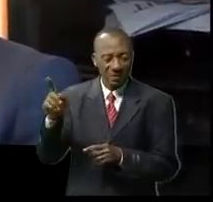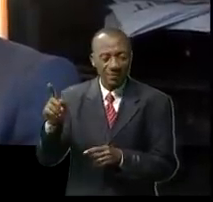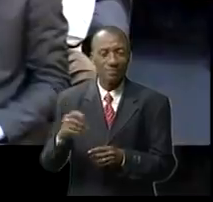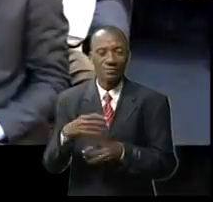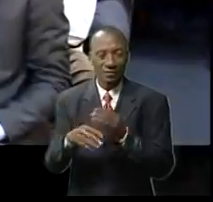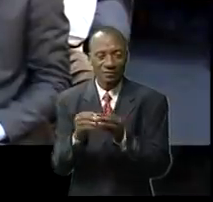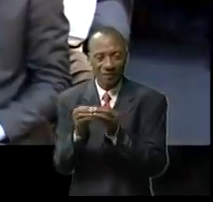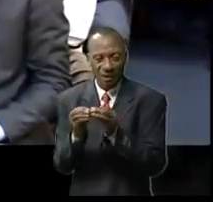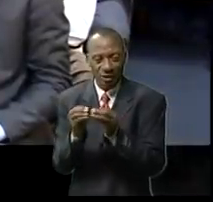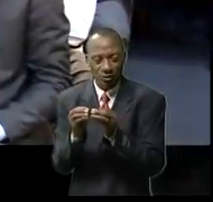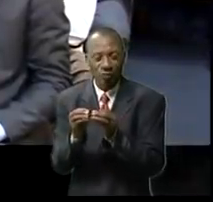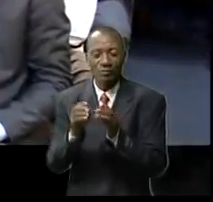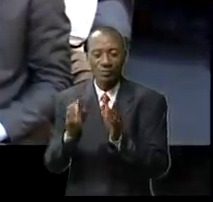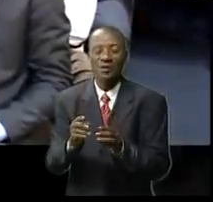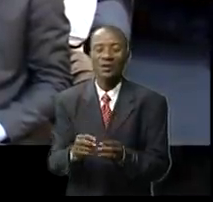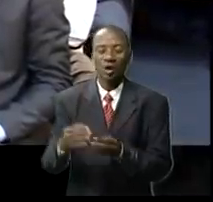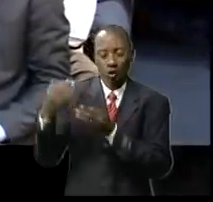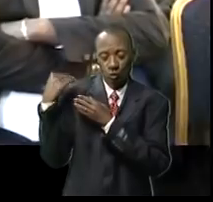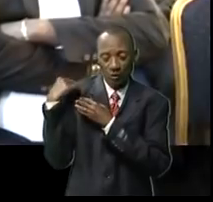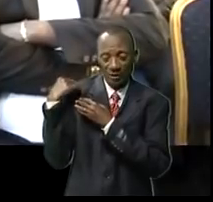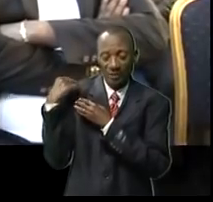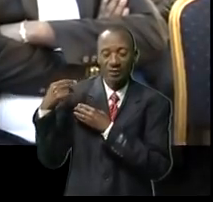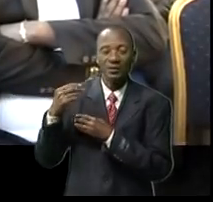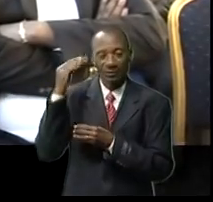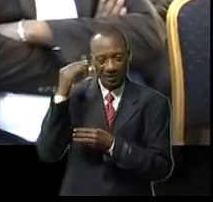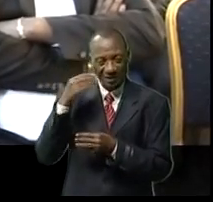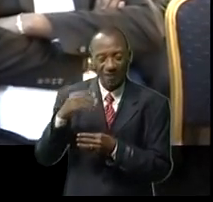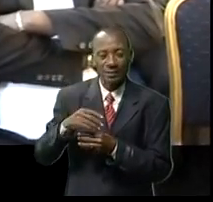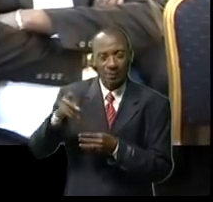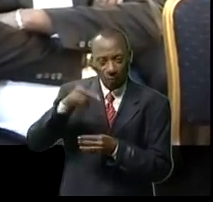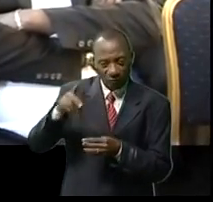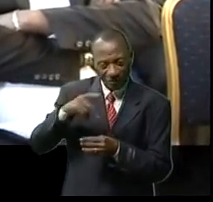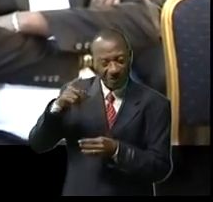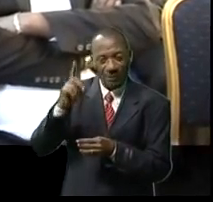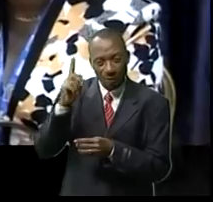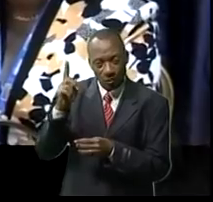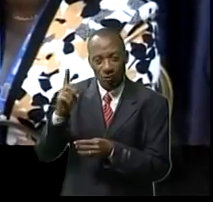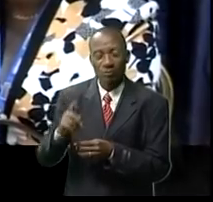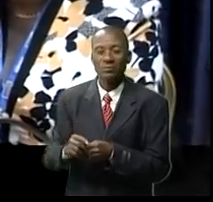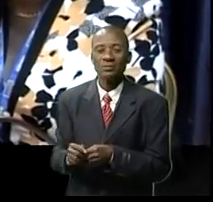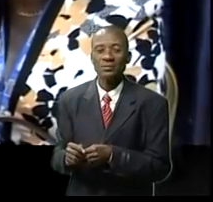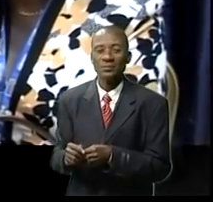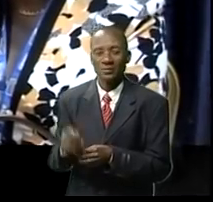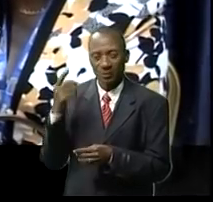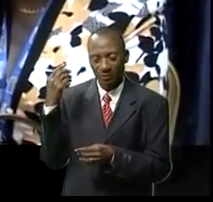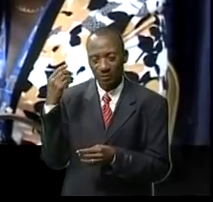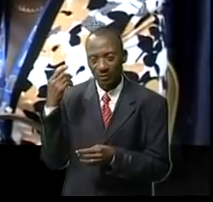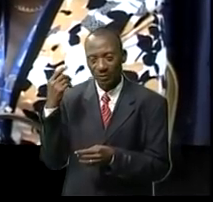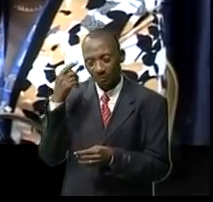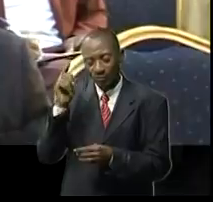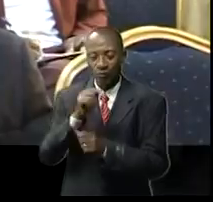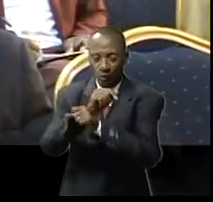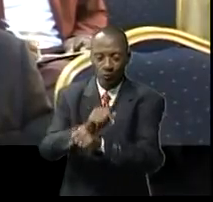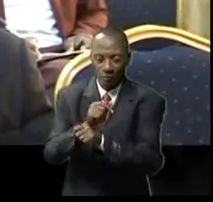relevé tous les défis auxquels fait face la population de ces coins. Au nombre de ces défis figurent les défis démographiques ainsi que